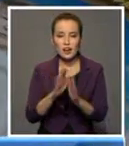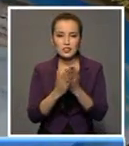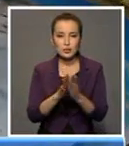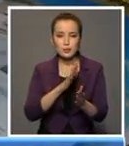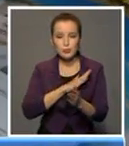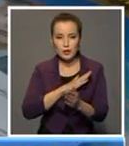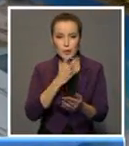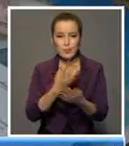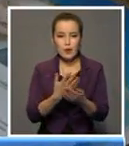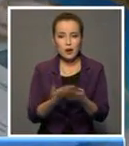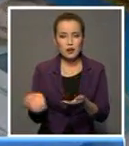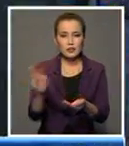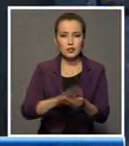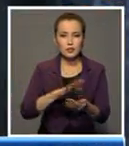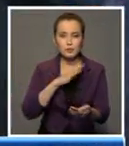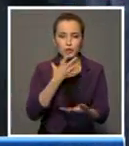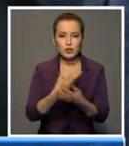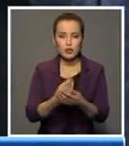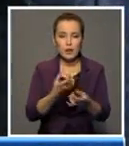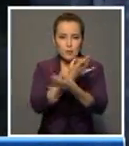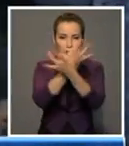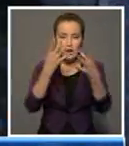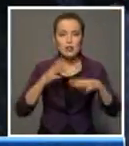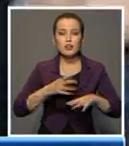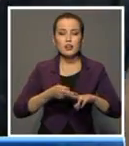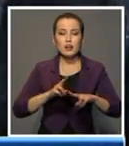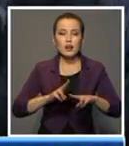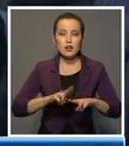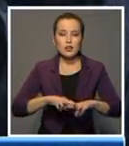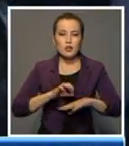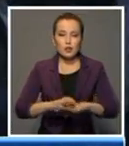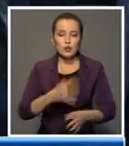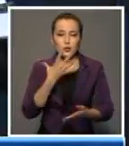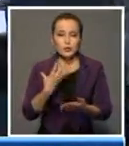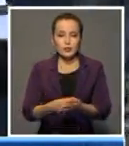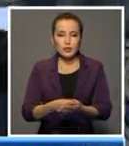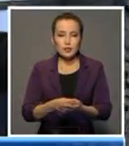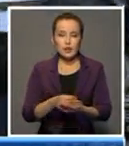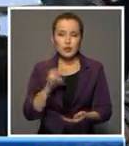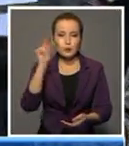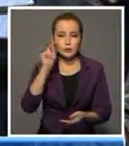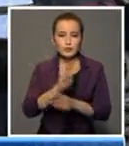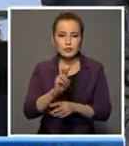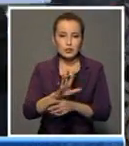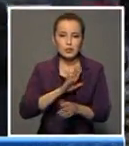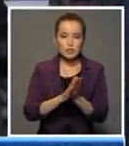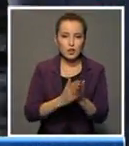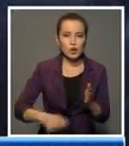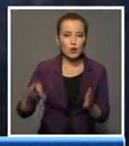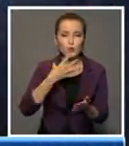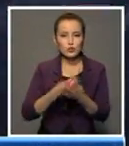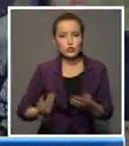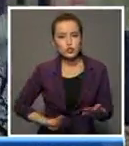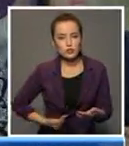туған жерінде ұйымдастырылған мәдени шараға өкпеті қоғамдық қоры мен шәкірттері қолдау көрсетті. Кітаптан әншінің өмірі мен өнер жолы,